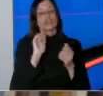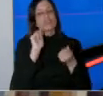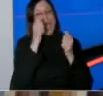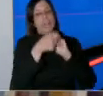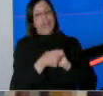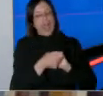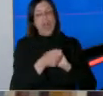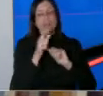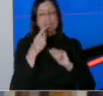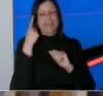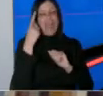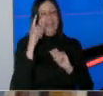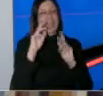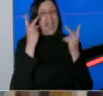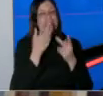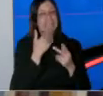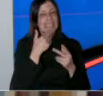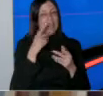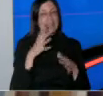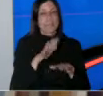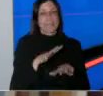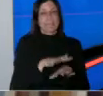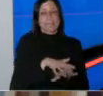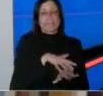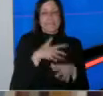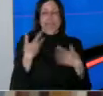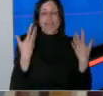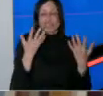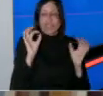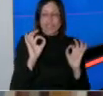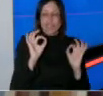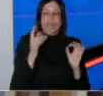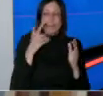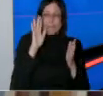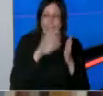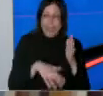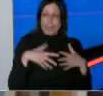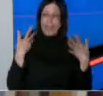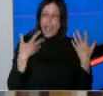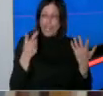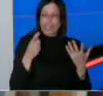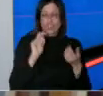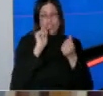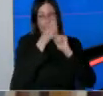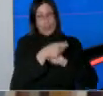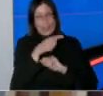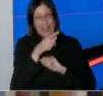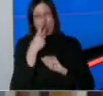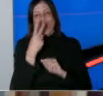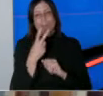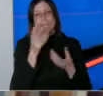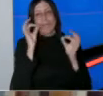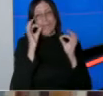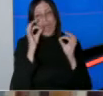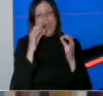הקהל הישראלית, מאוד מאוד מרגשת. הדבר הפחות מרגש בה, זה שאת השינויים האלה רואים